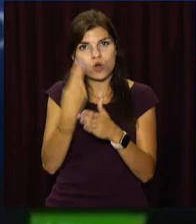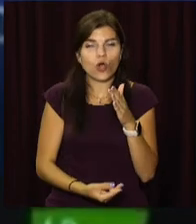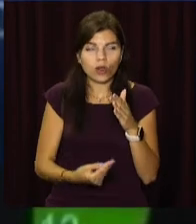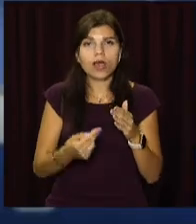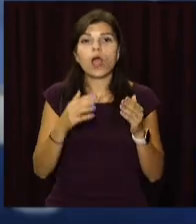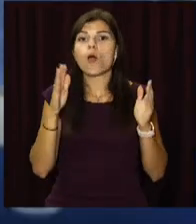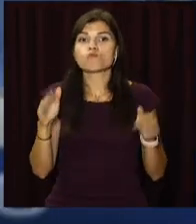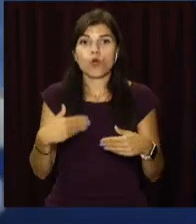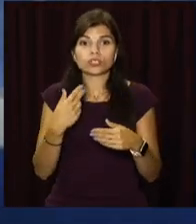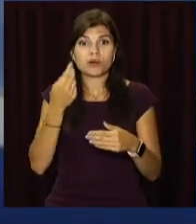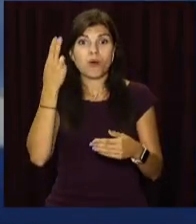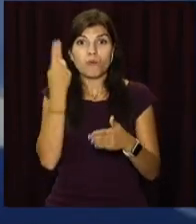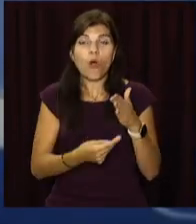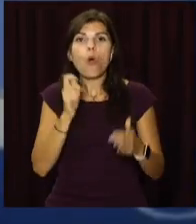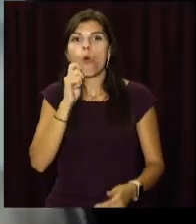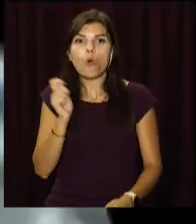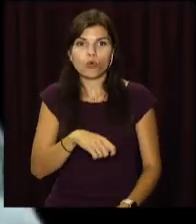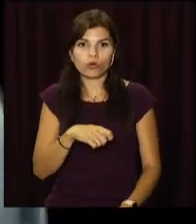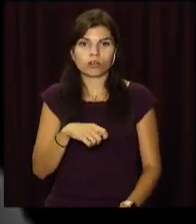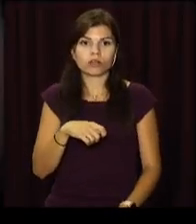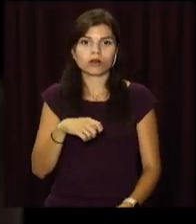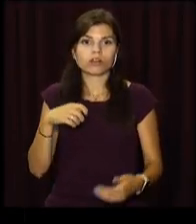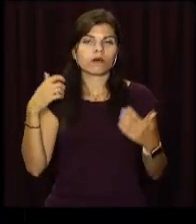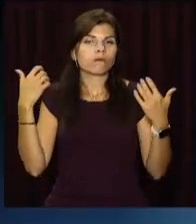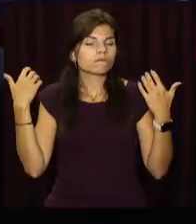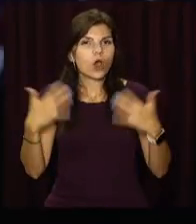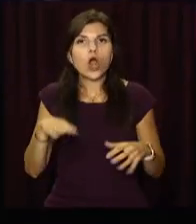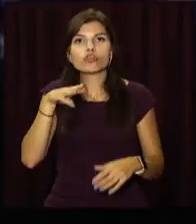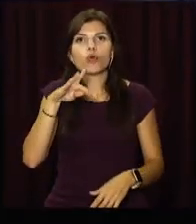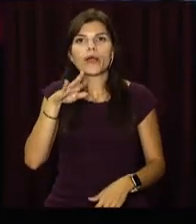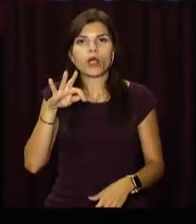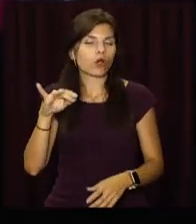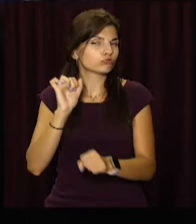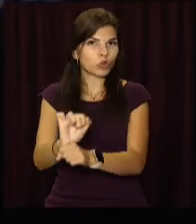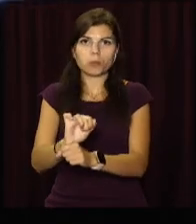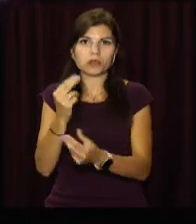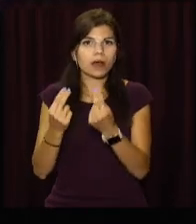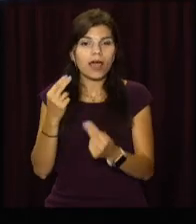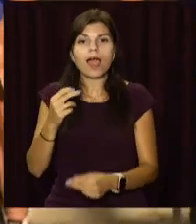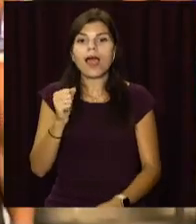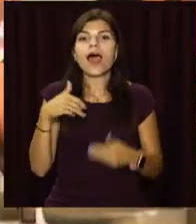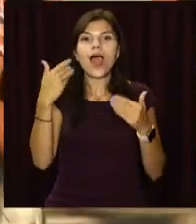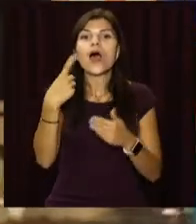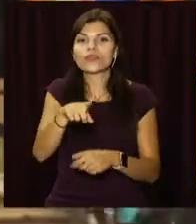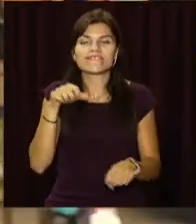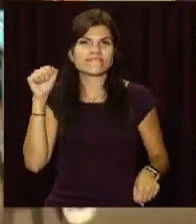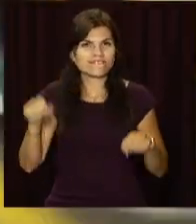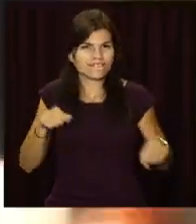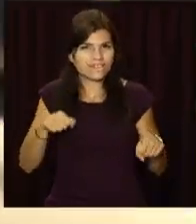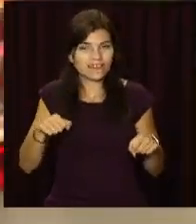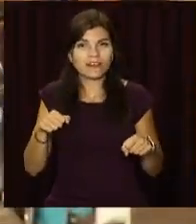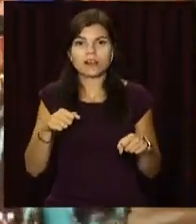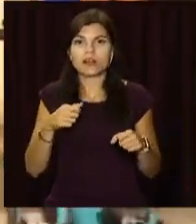Після сенсаційної поразки українка припинила виступи на іграх у Токіо. А ось триатлоністка Олена Єлистратова